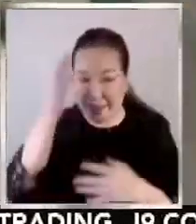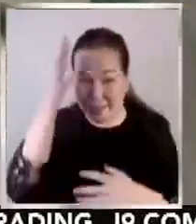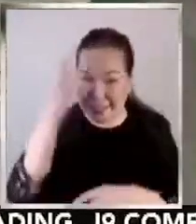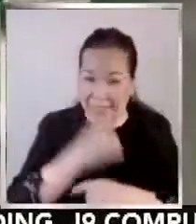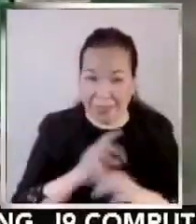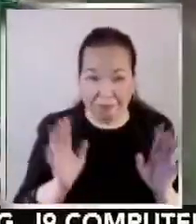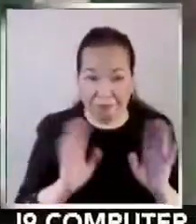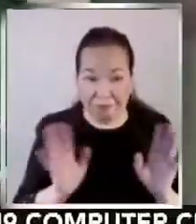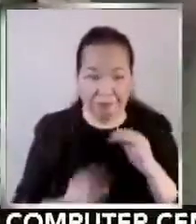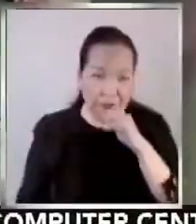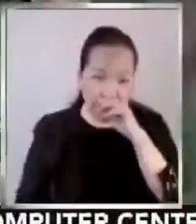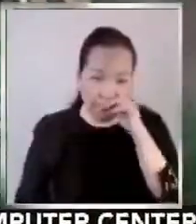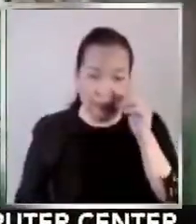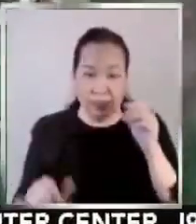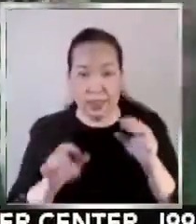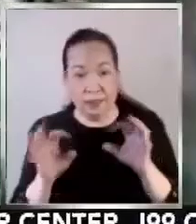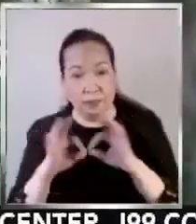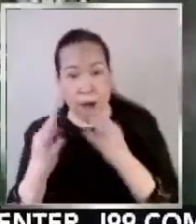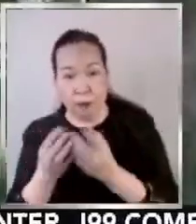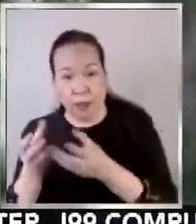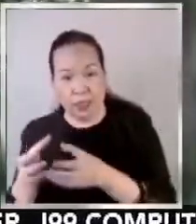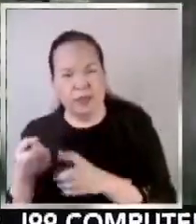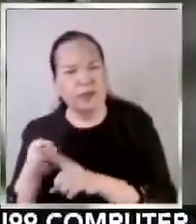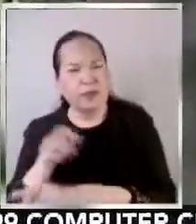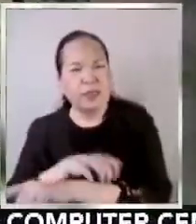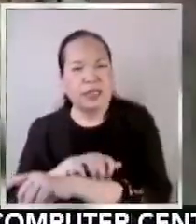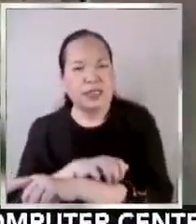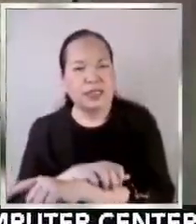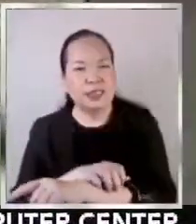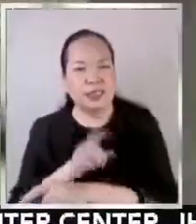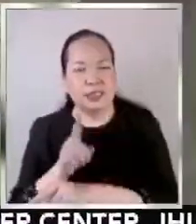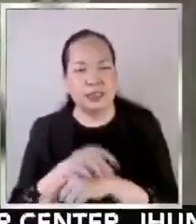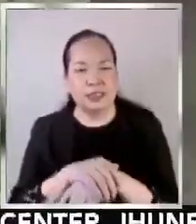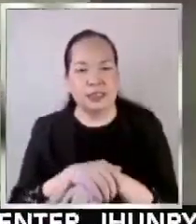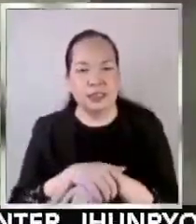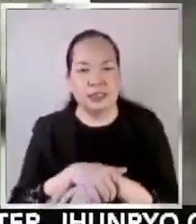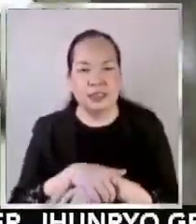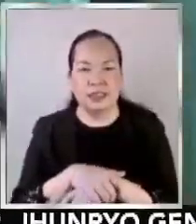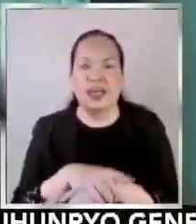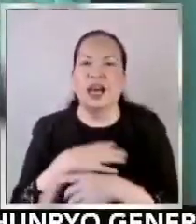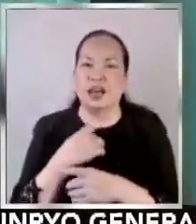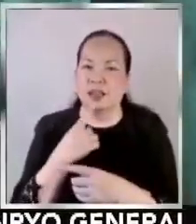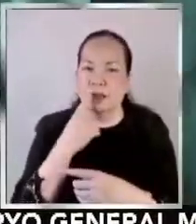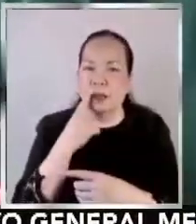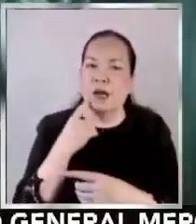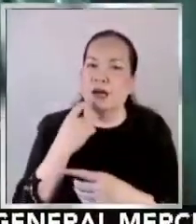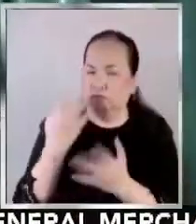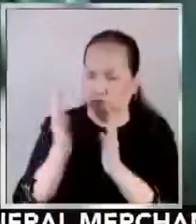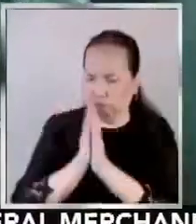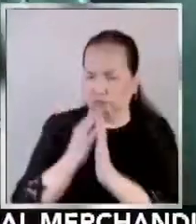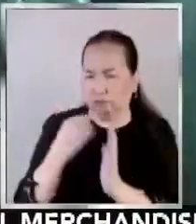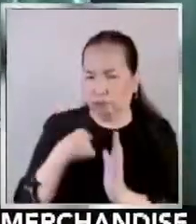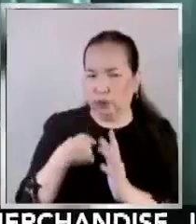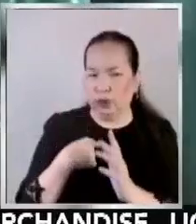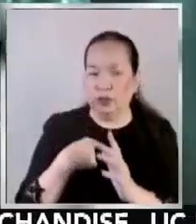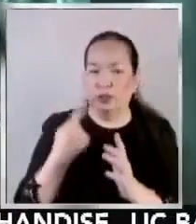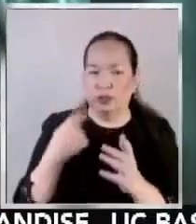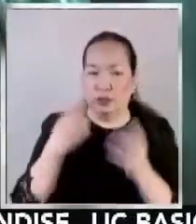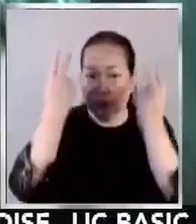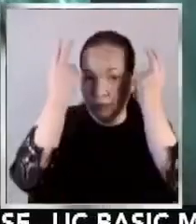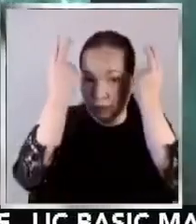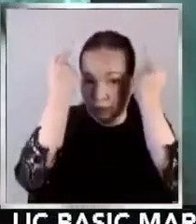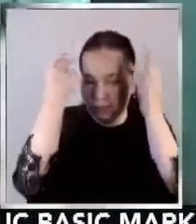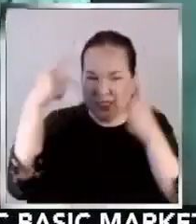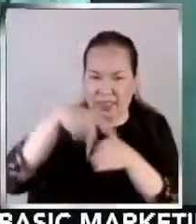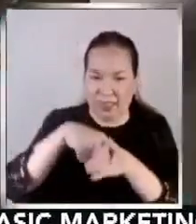Gaya ng pamilya Gimutaw mula Makati City. Yung request nila sa akin, magtagaytay daw kami tapos sakay daw sila sa kabayo. Nag-day off ako ngayon